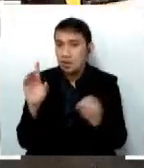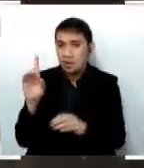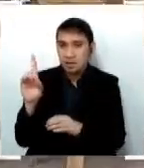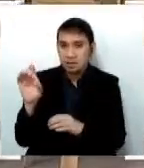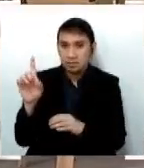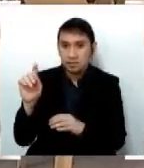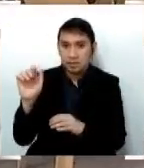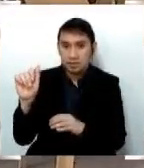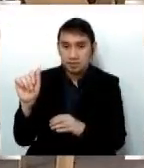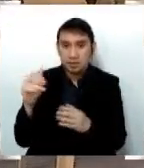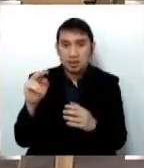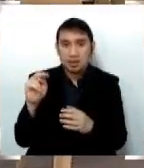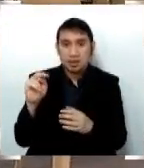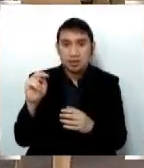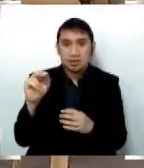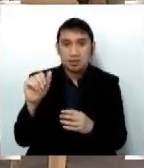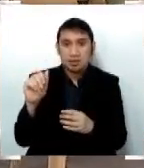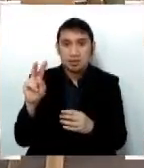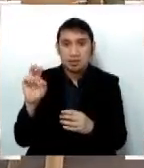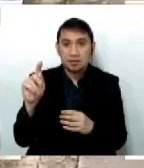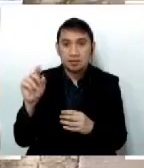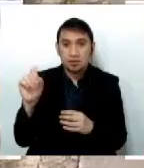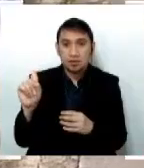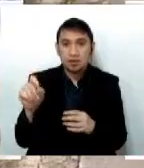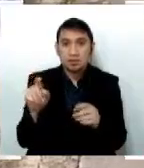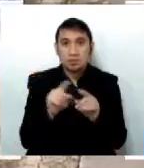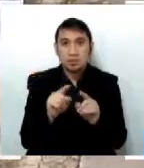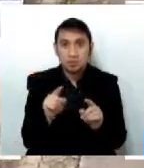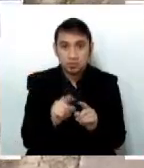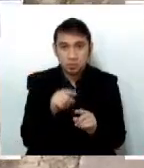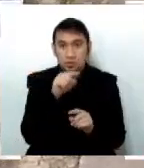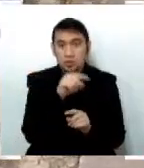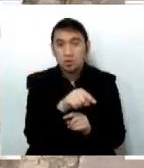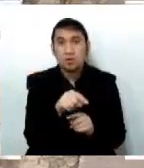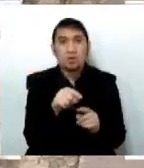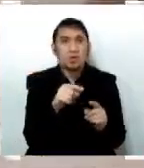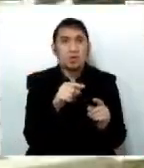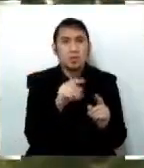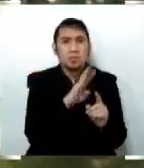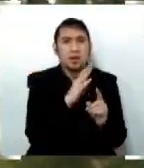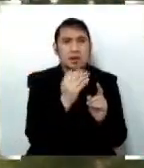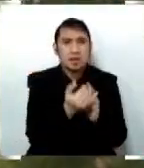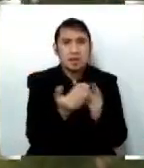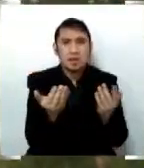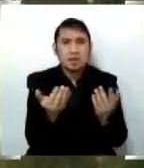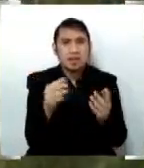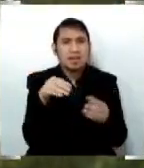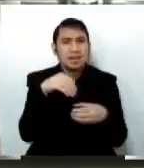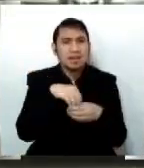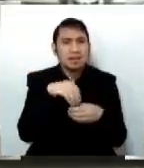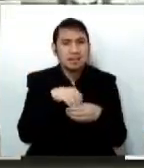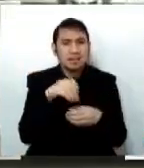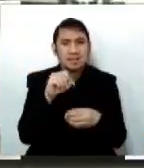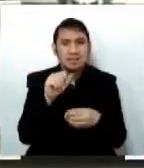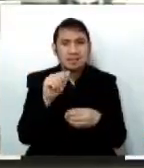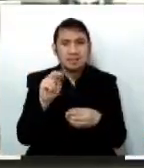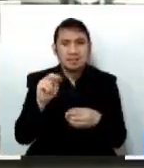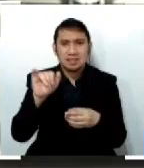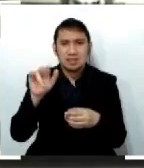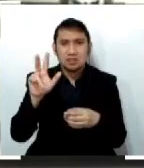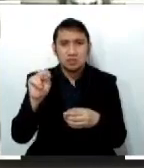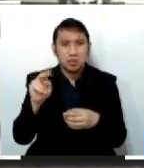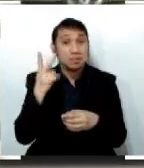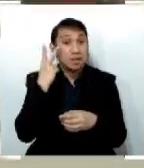Navotas. Naka-lockdown din ang Barangay Batis at Barangay Balong Bato sa San Juan at ang Umbel Street sa Barangay Pembo